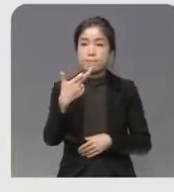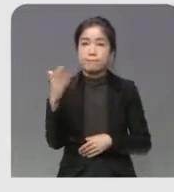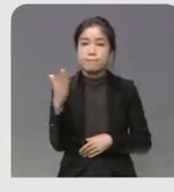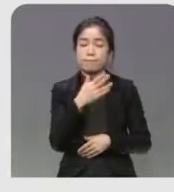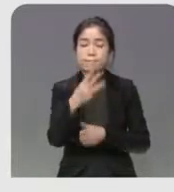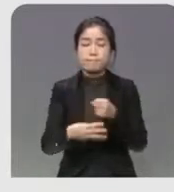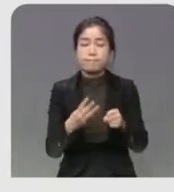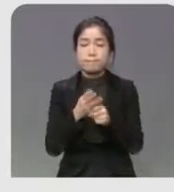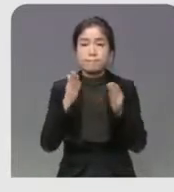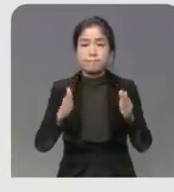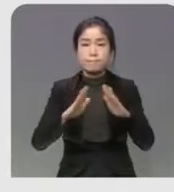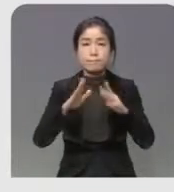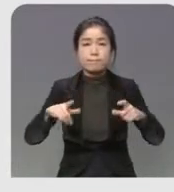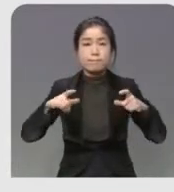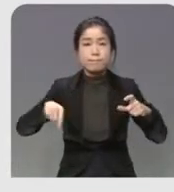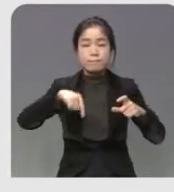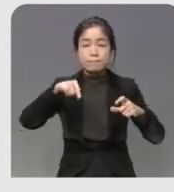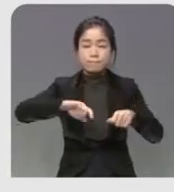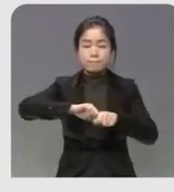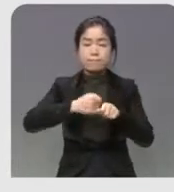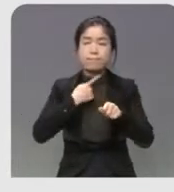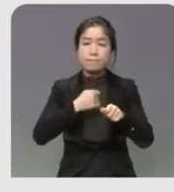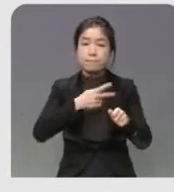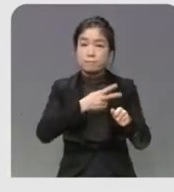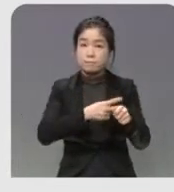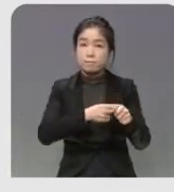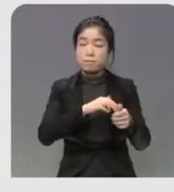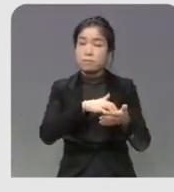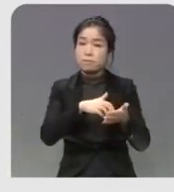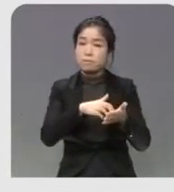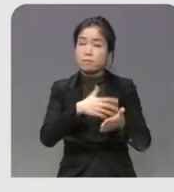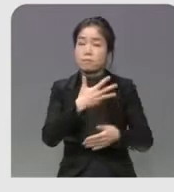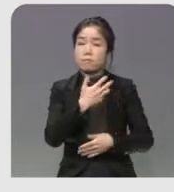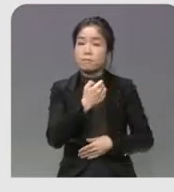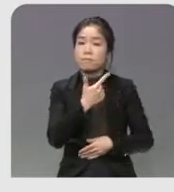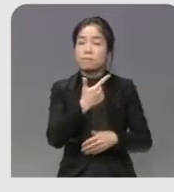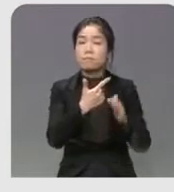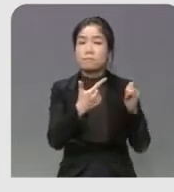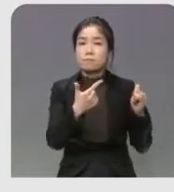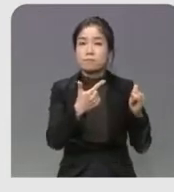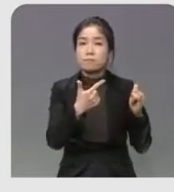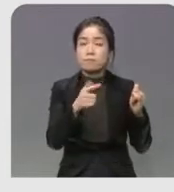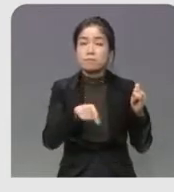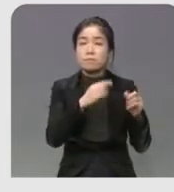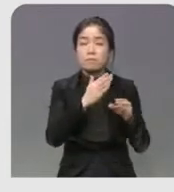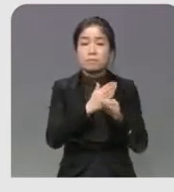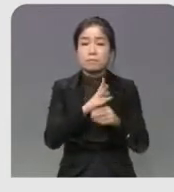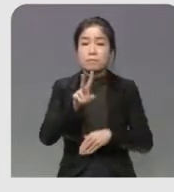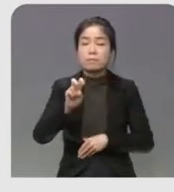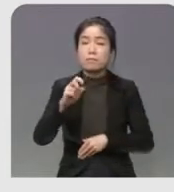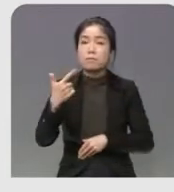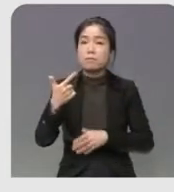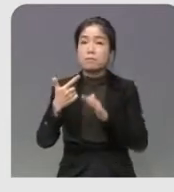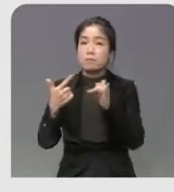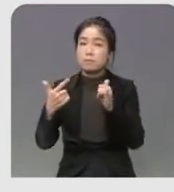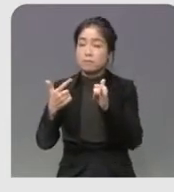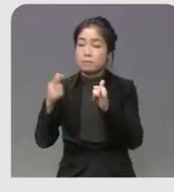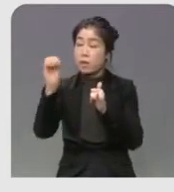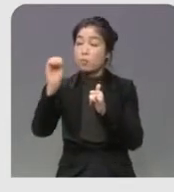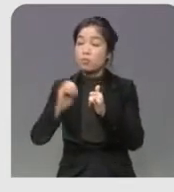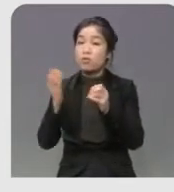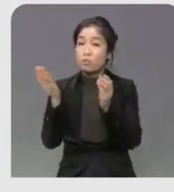2017년부터 3년간 전라남도에서 징계를 받은 교육 공무원은 모두 86명. 이 가운데 26%에